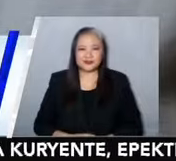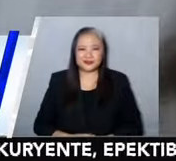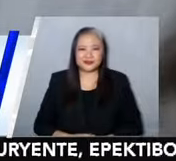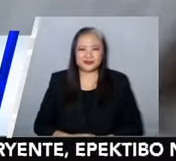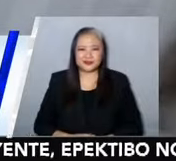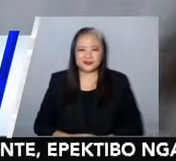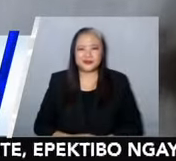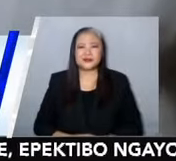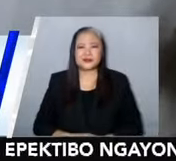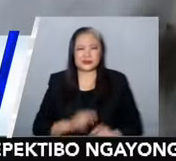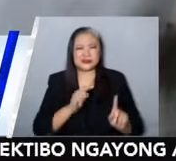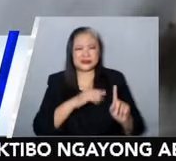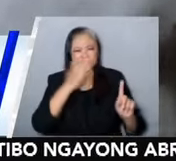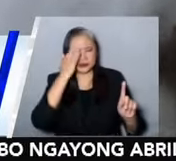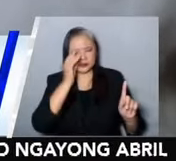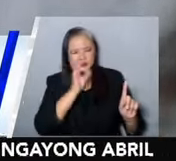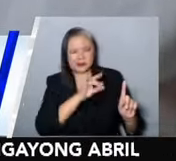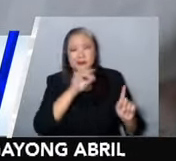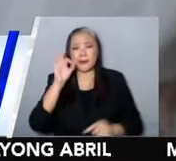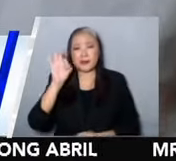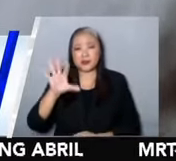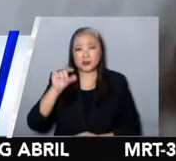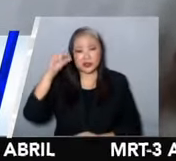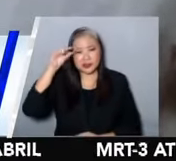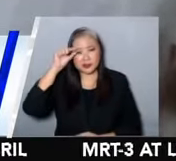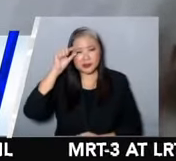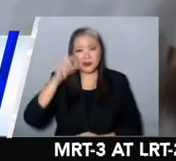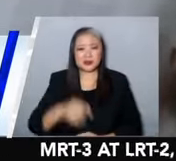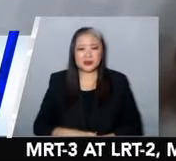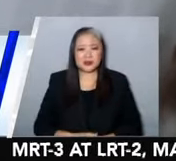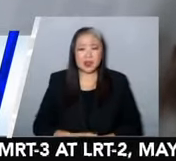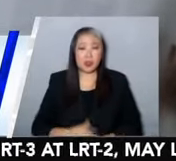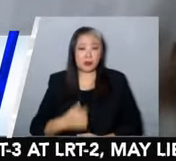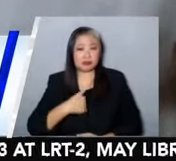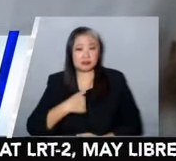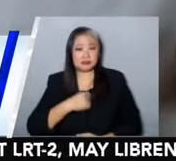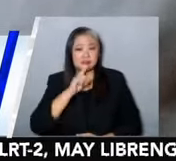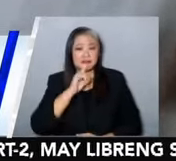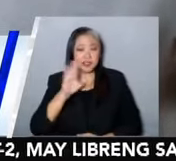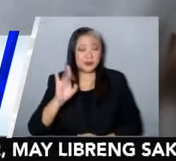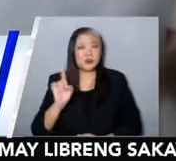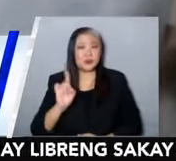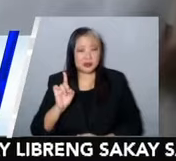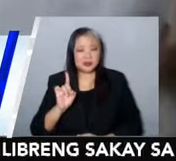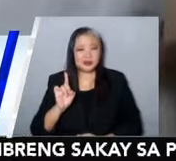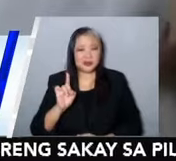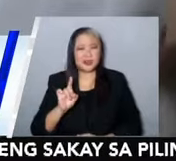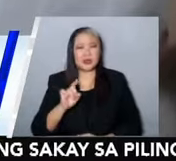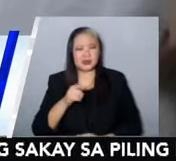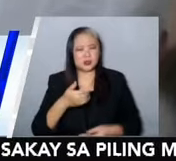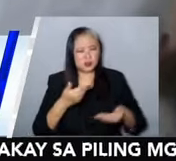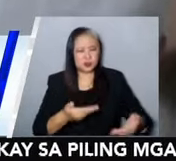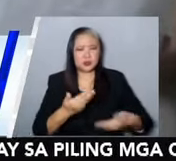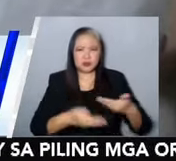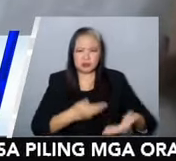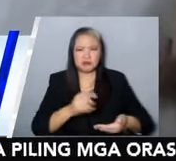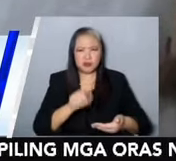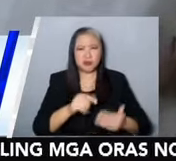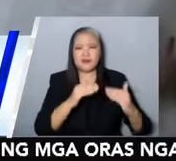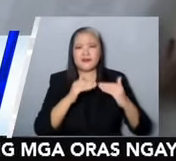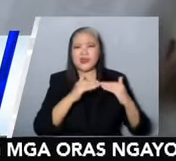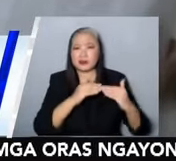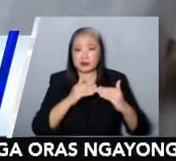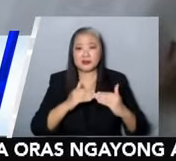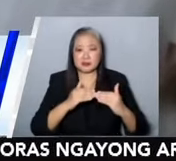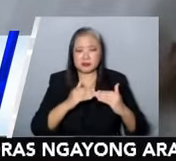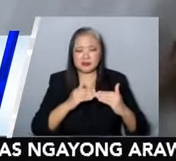and ang may papangako ko, all the proceedings will be fair. Now,